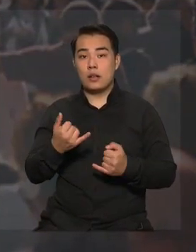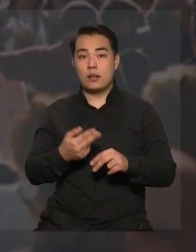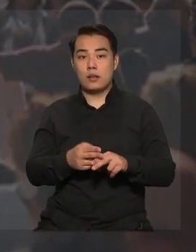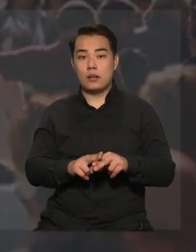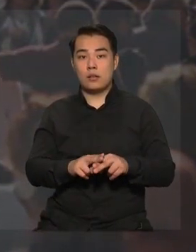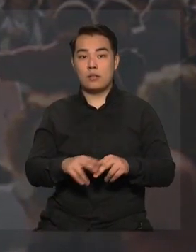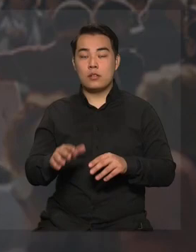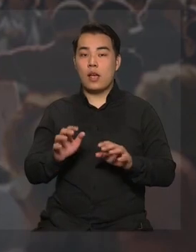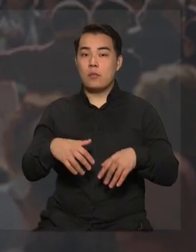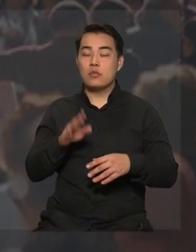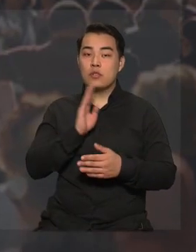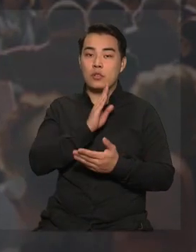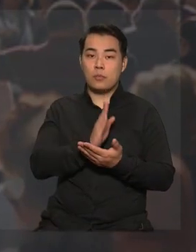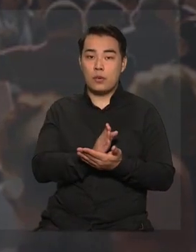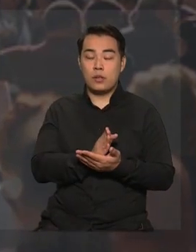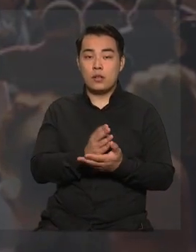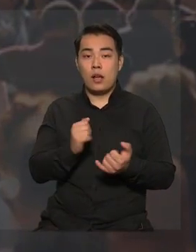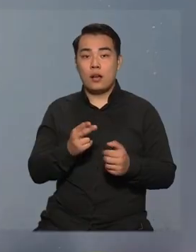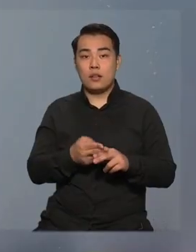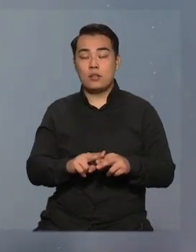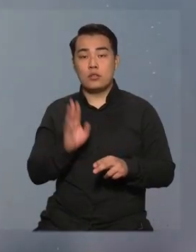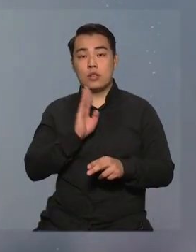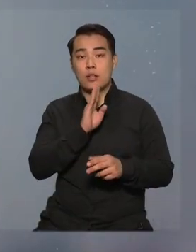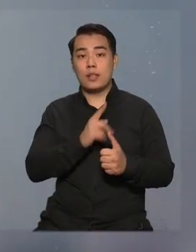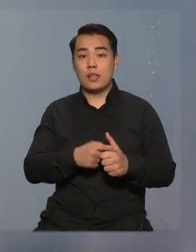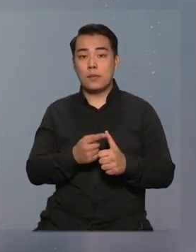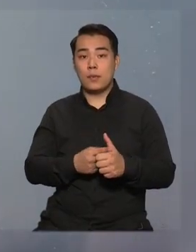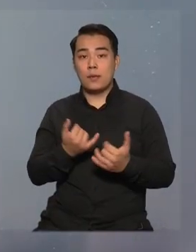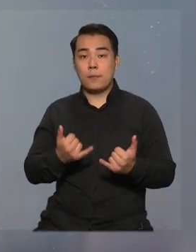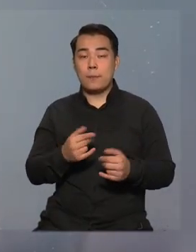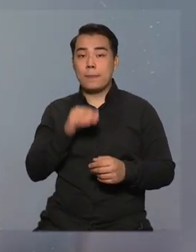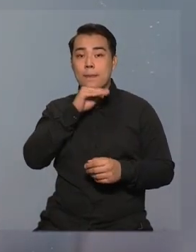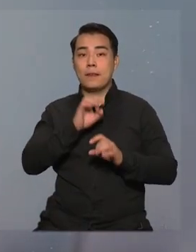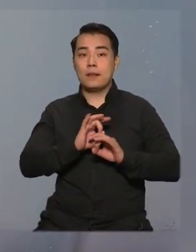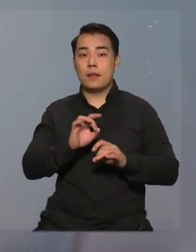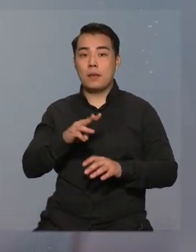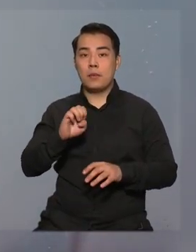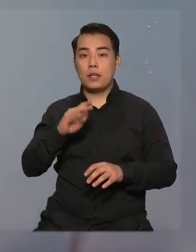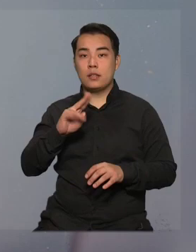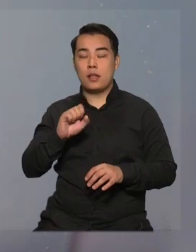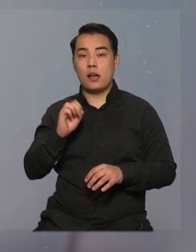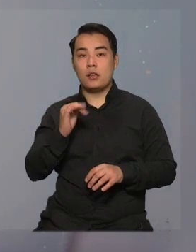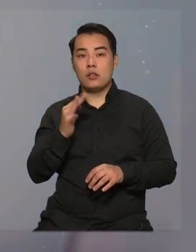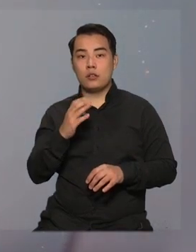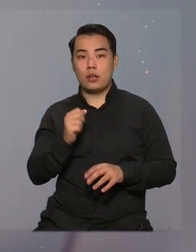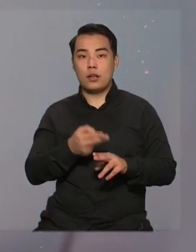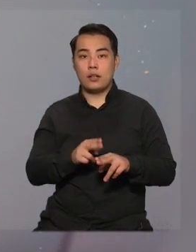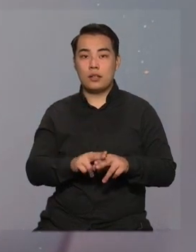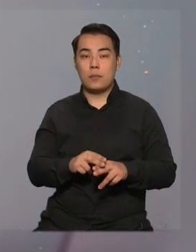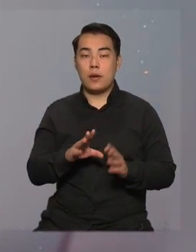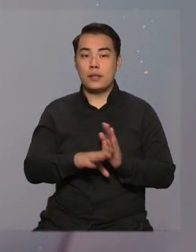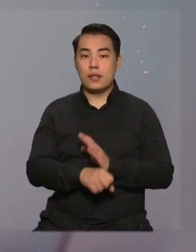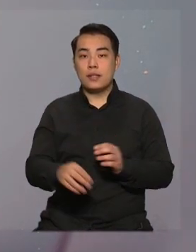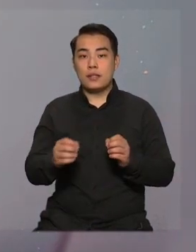первенства забирают женщины. Что касается женских имен, то эксперты говорят, что Медина, Айша и Айлин на протяжении